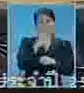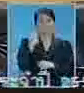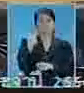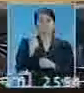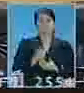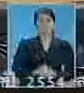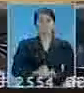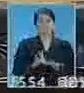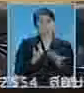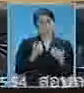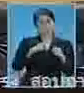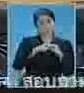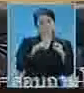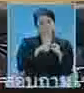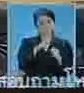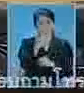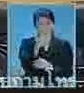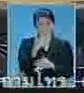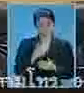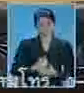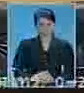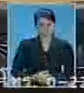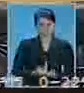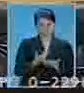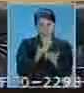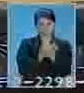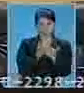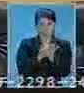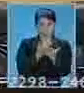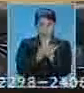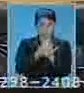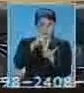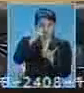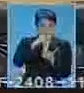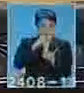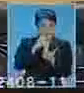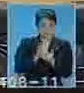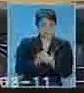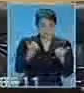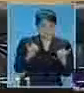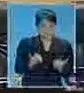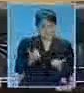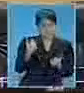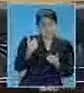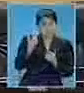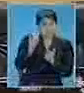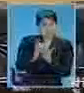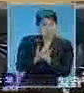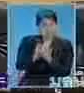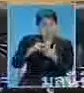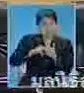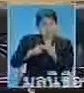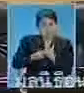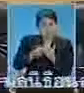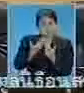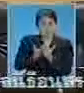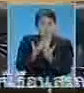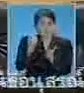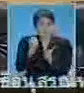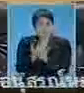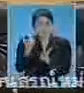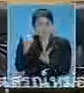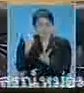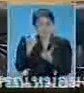ระดับนี้เขาอยู่ได้ที่สำคัญก็คือเงินที่มีค่ามากขึ้นในกระเป๋าของคนไทยทุกคนทำให้เรากำลังซื้อของเราสูง